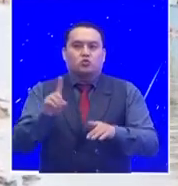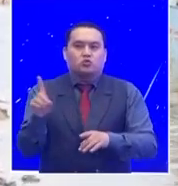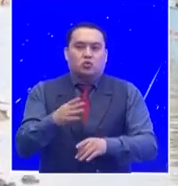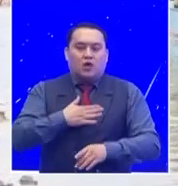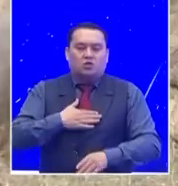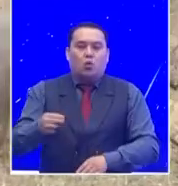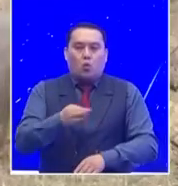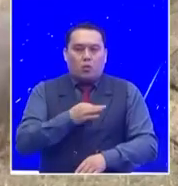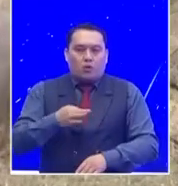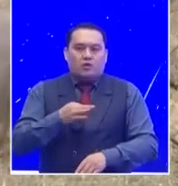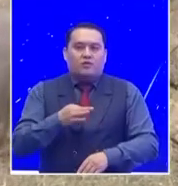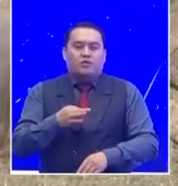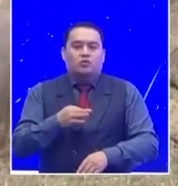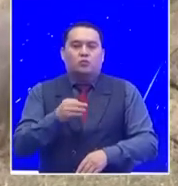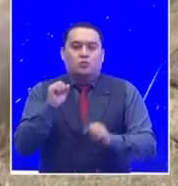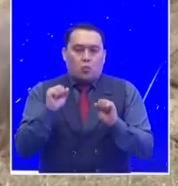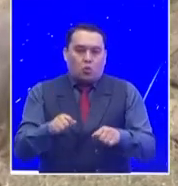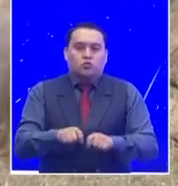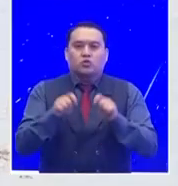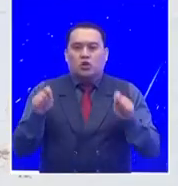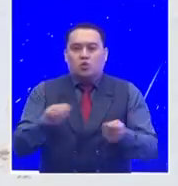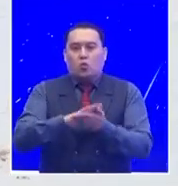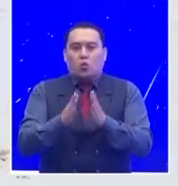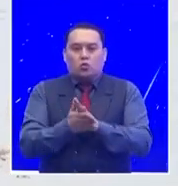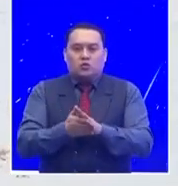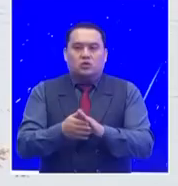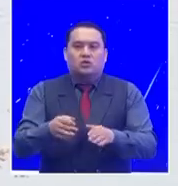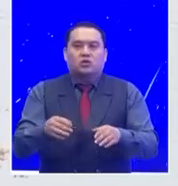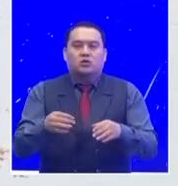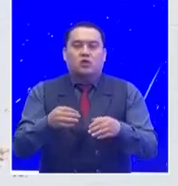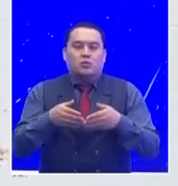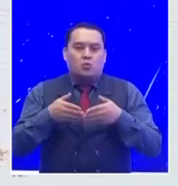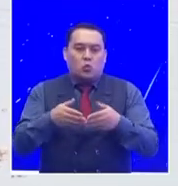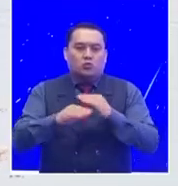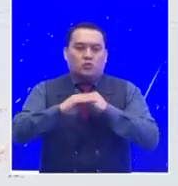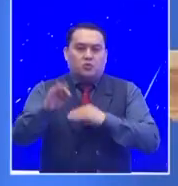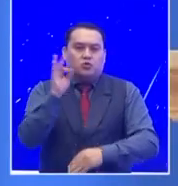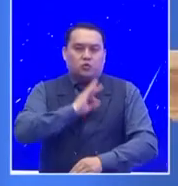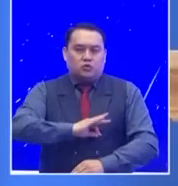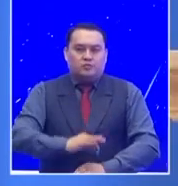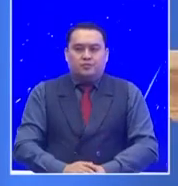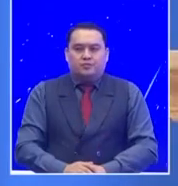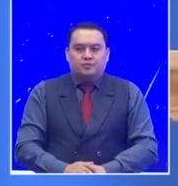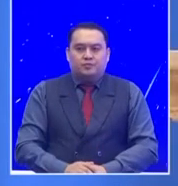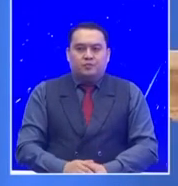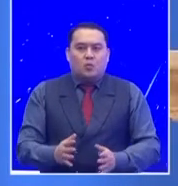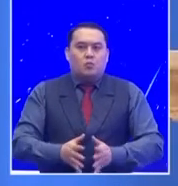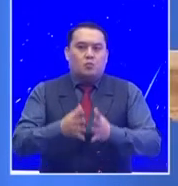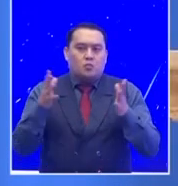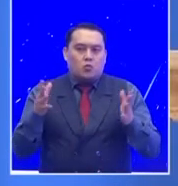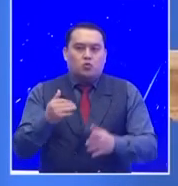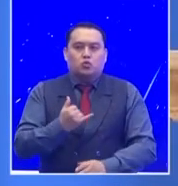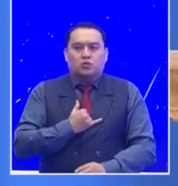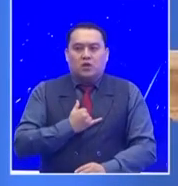наша область одна из немногих, кто может создать все условия для оптимального орошения плодородных земель. Больше всех в республике мы